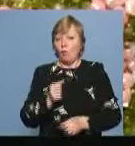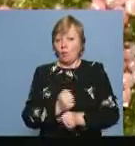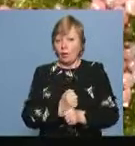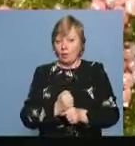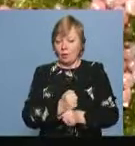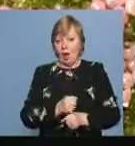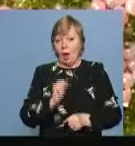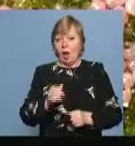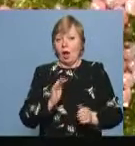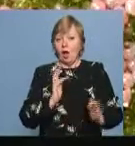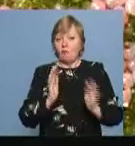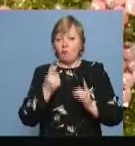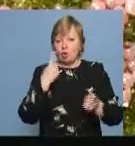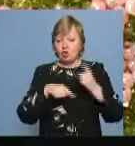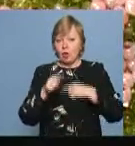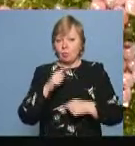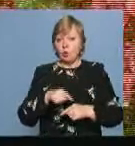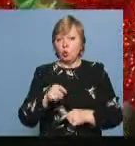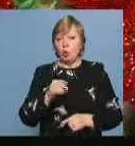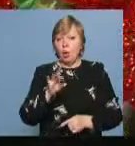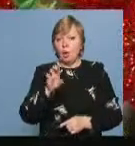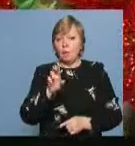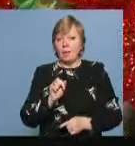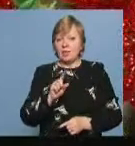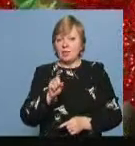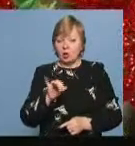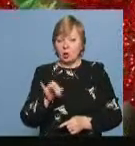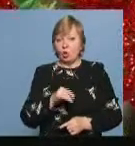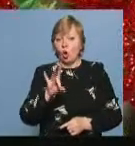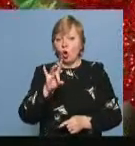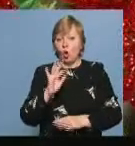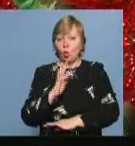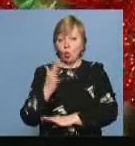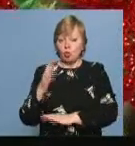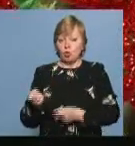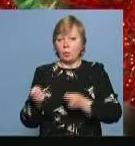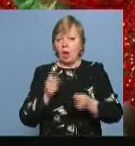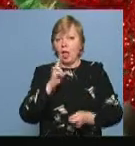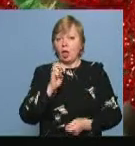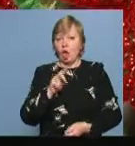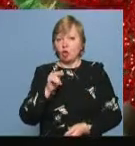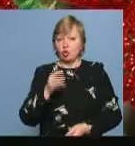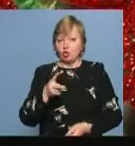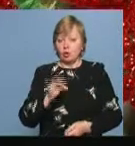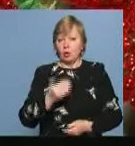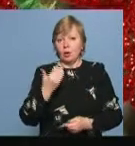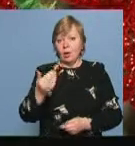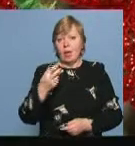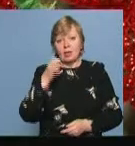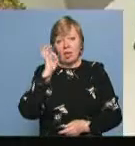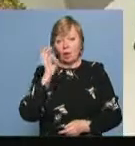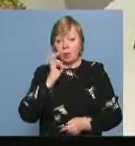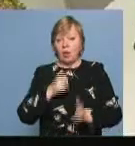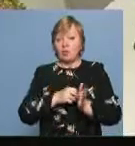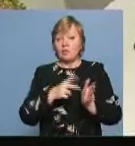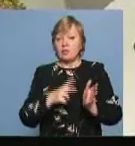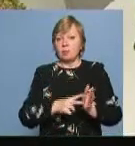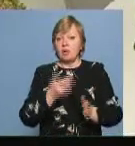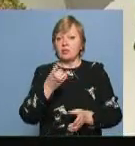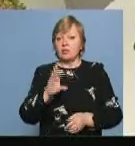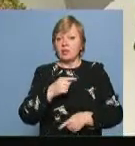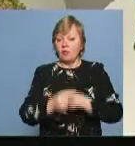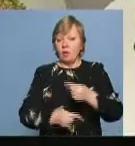бисера привезли ребята из Кельчина. Искусство бисероплетения пришло из Германии в 18 столетии. К началу 19 века